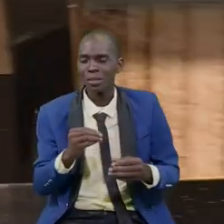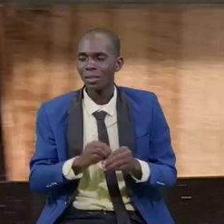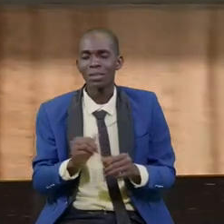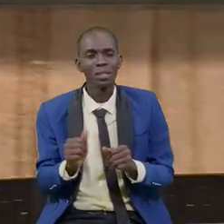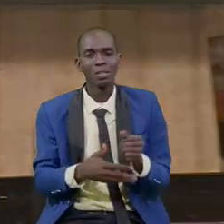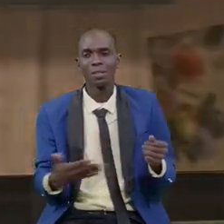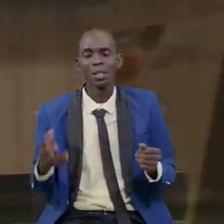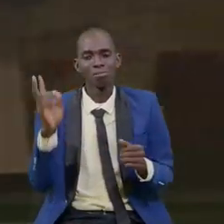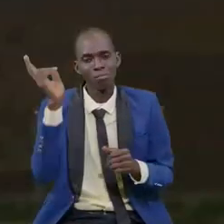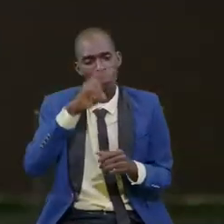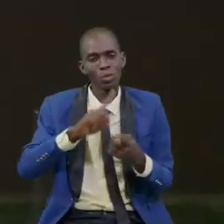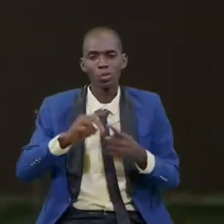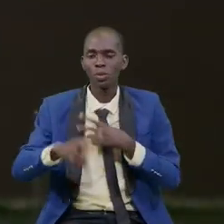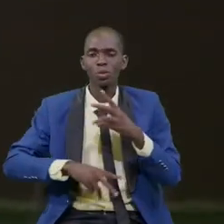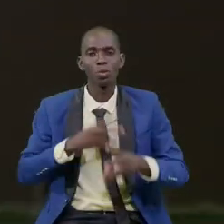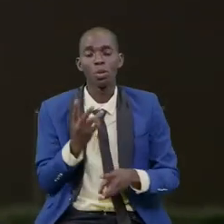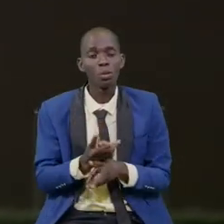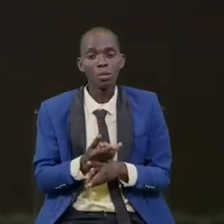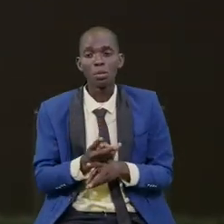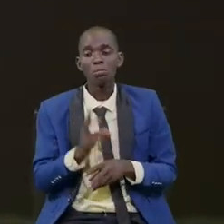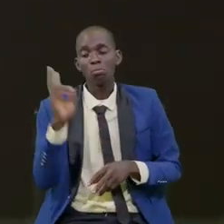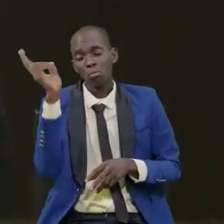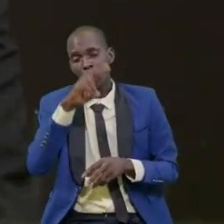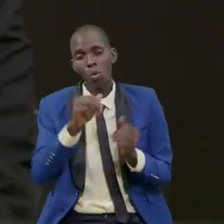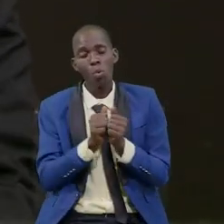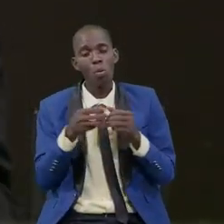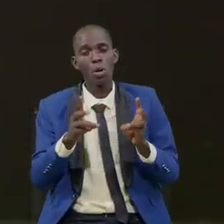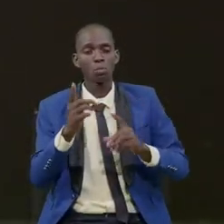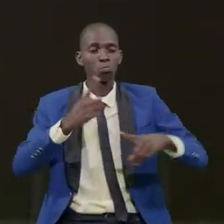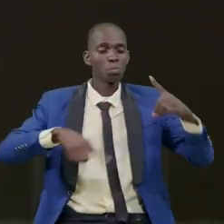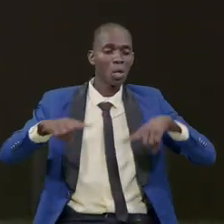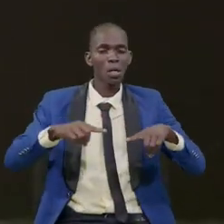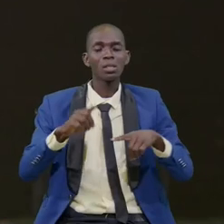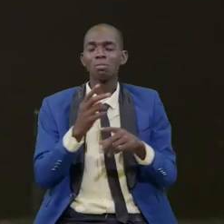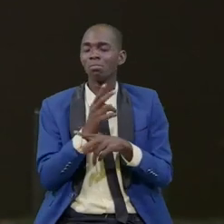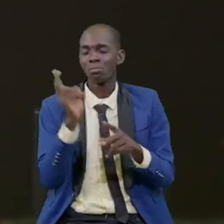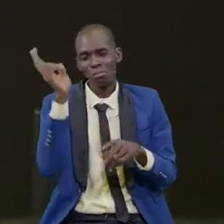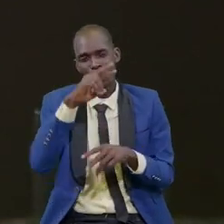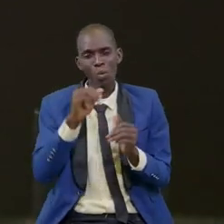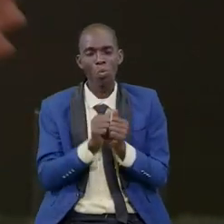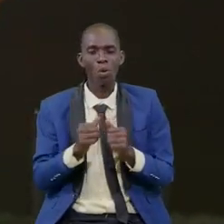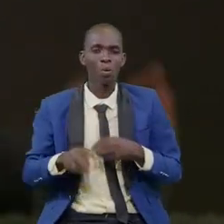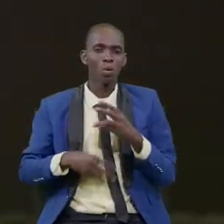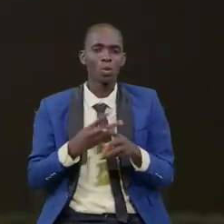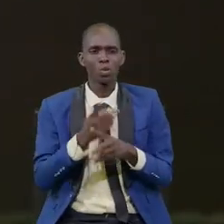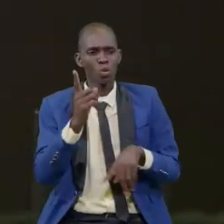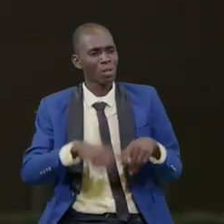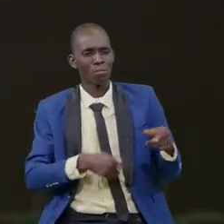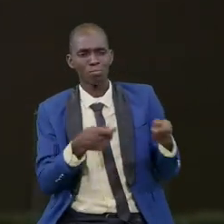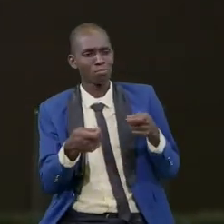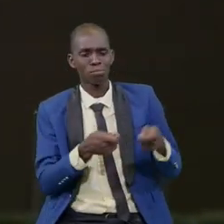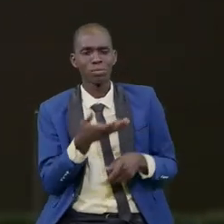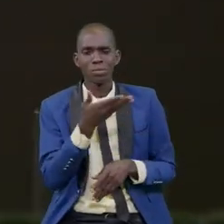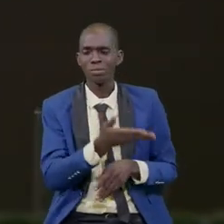Alors, il est détaché. Alors, on ne peut pas le contrôler. Le vent le